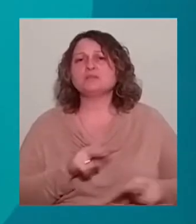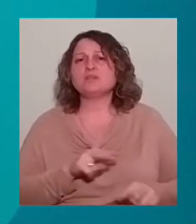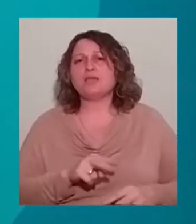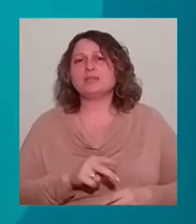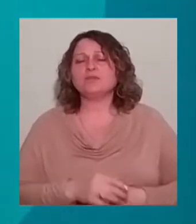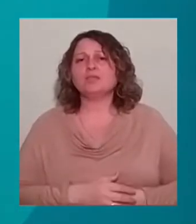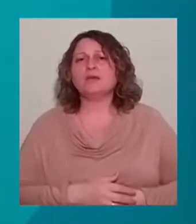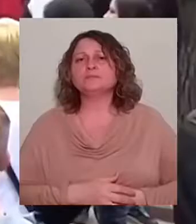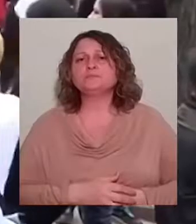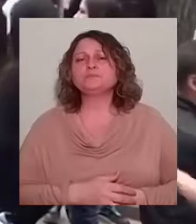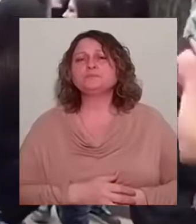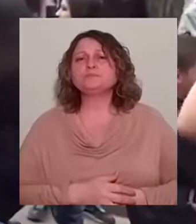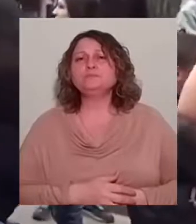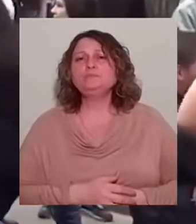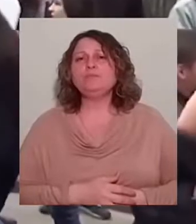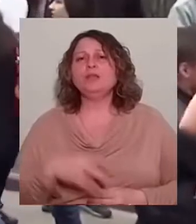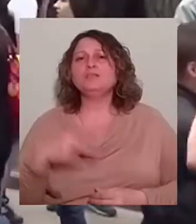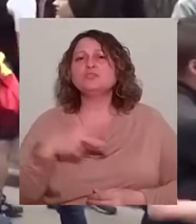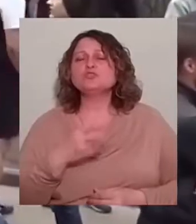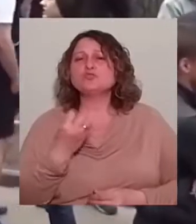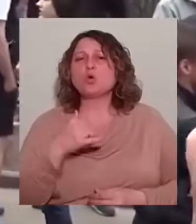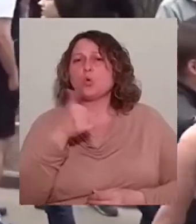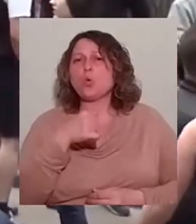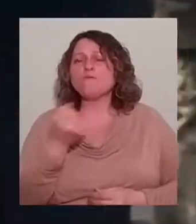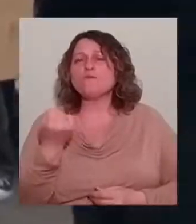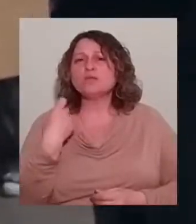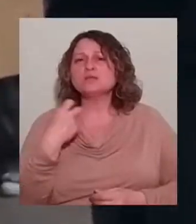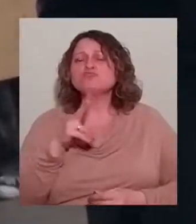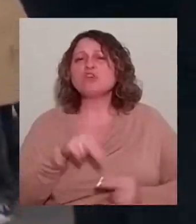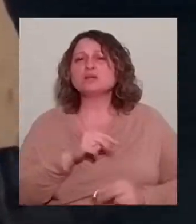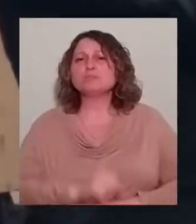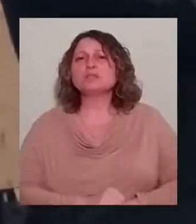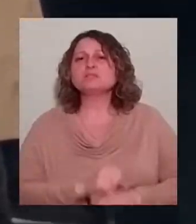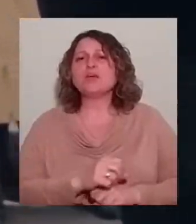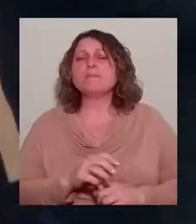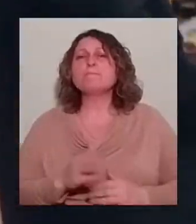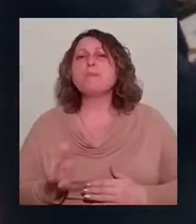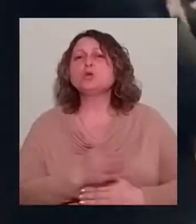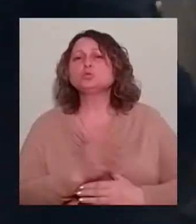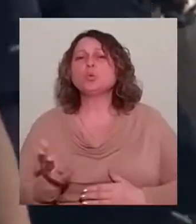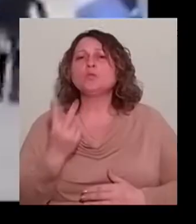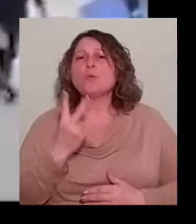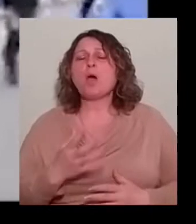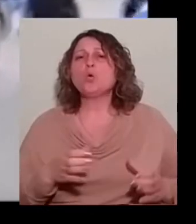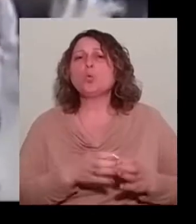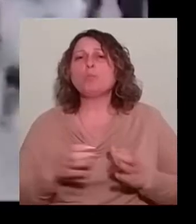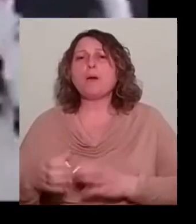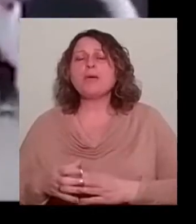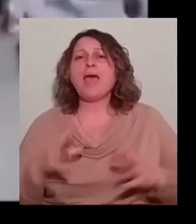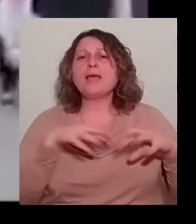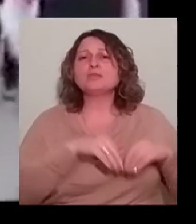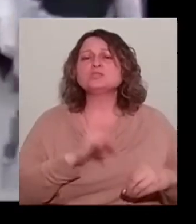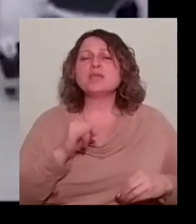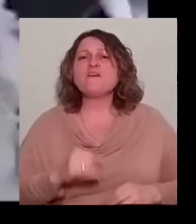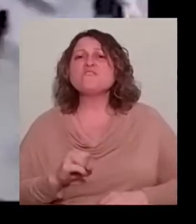Нагадаємо, 2 травня 2014 року в Одесі через протистояння між двома групами – прихильниками єдності та федералізації України –